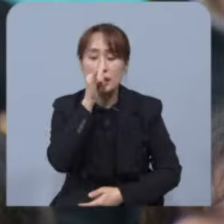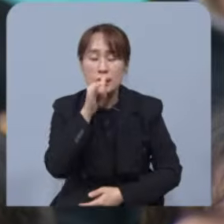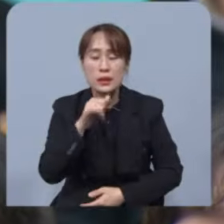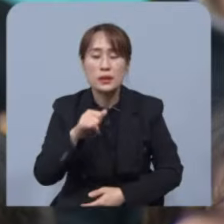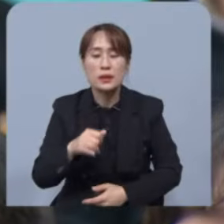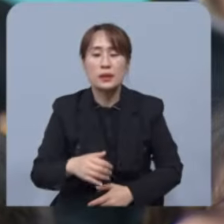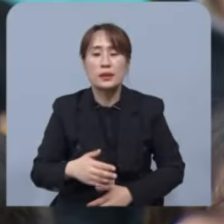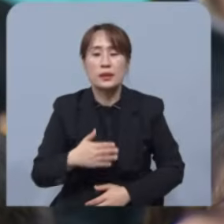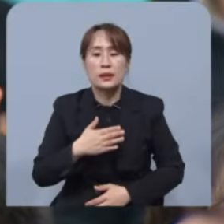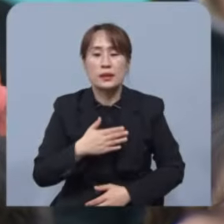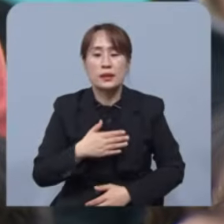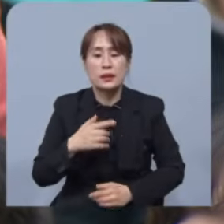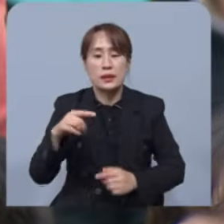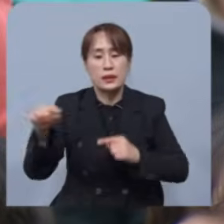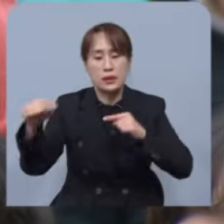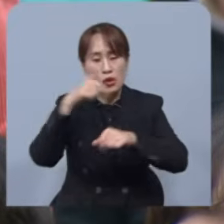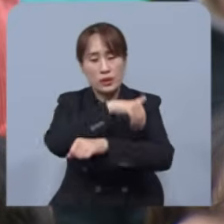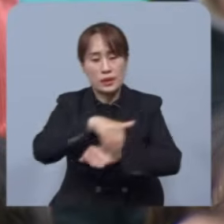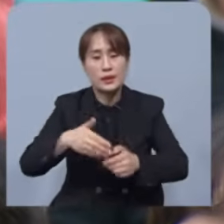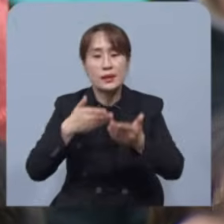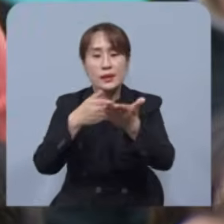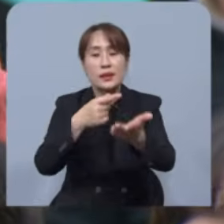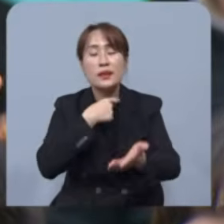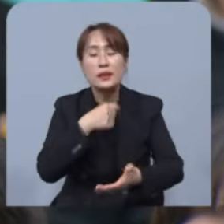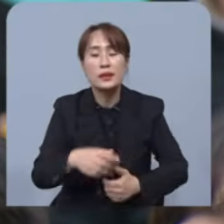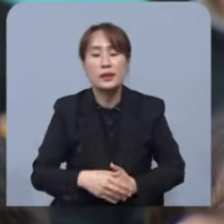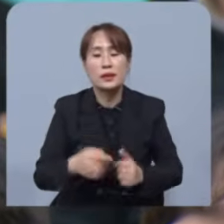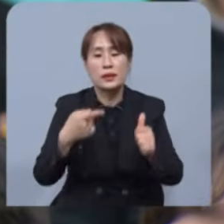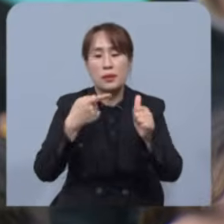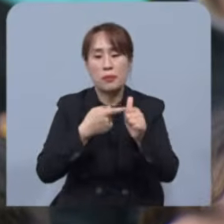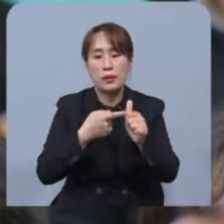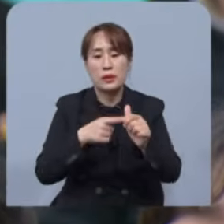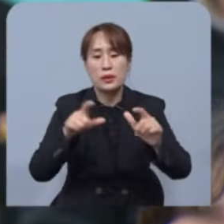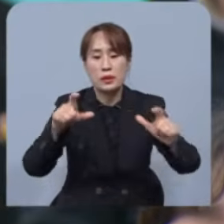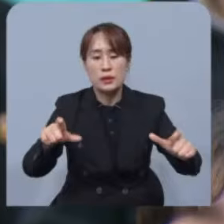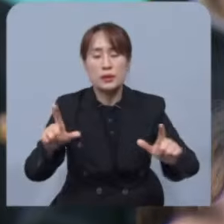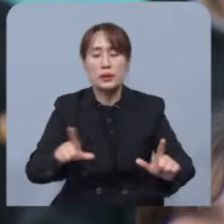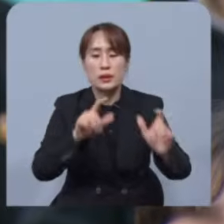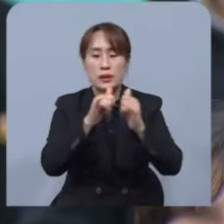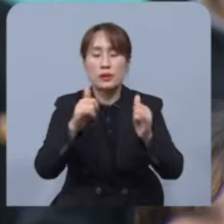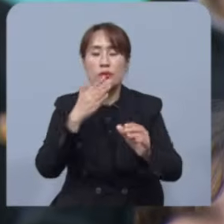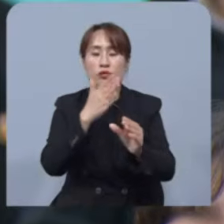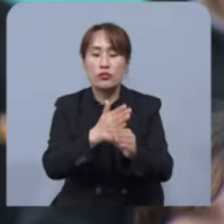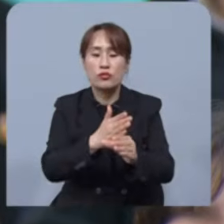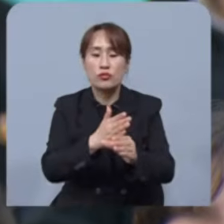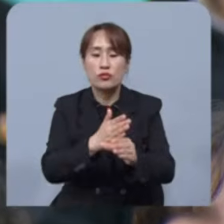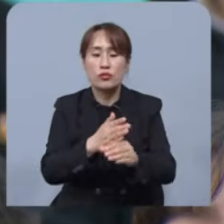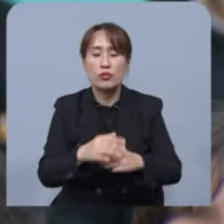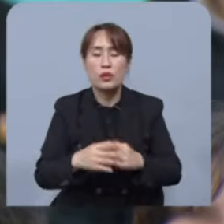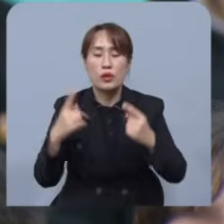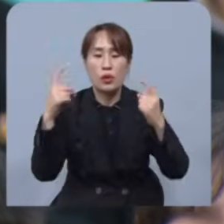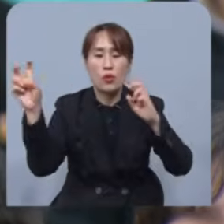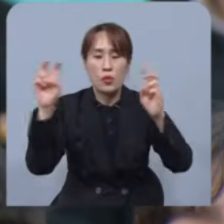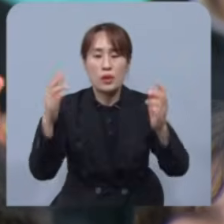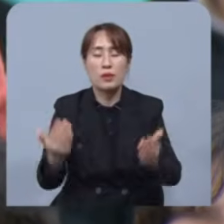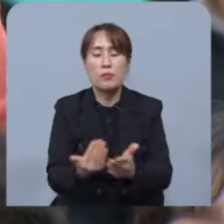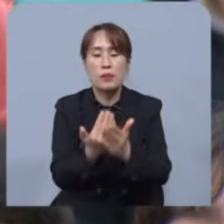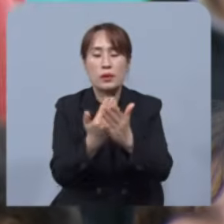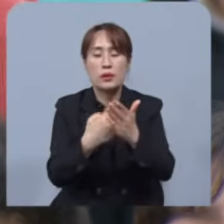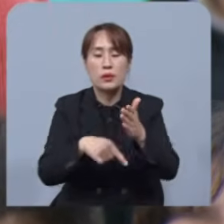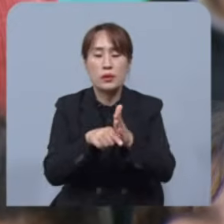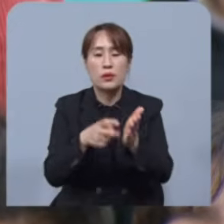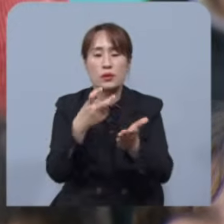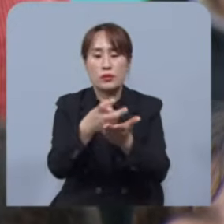다음과 같은 정책을 제안드립니다. 첫 번째는 지역의 주민주도 지역 기반 여행사 육성을 위한